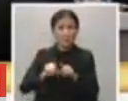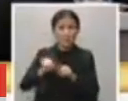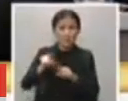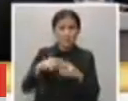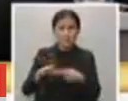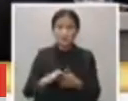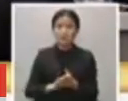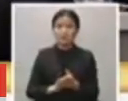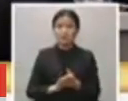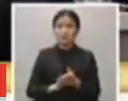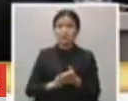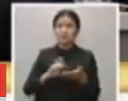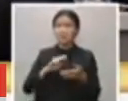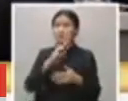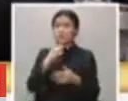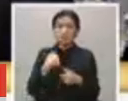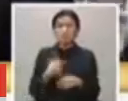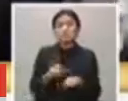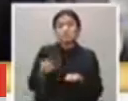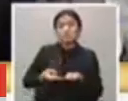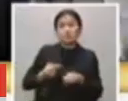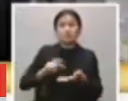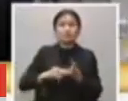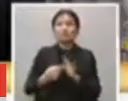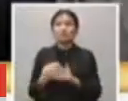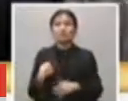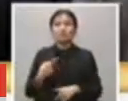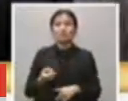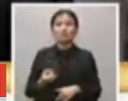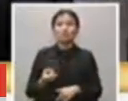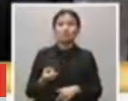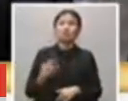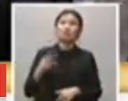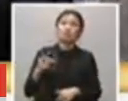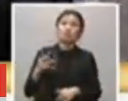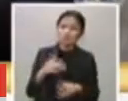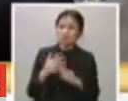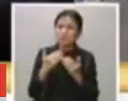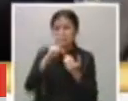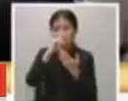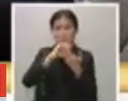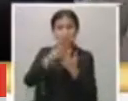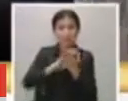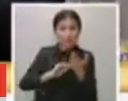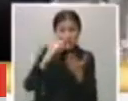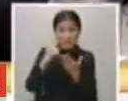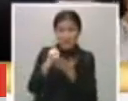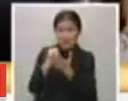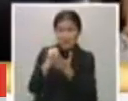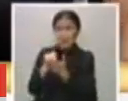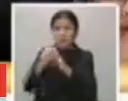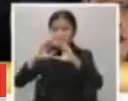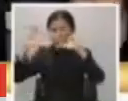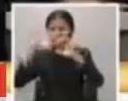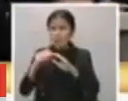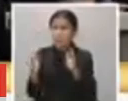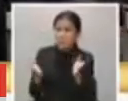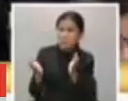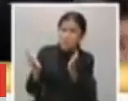เดินหน้าก็คือเราถอยหลังในขณะที่ไทยต้องมาอุ้มรัฐบาลซึ่งไม่ชอบทำทุกอย่างเพื่อ